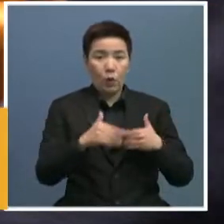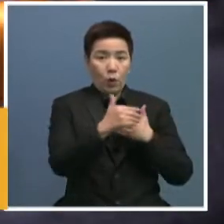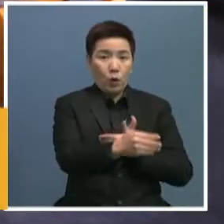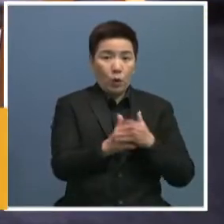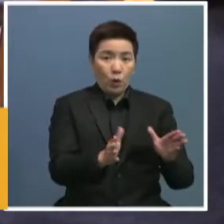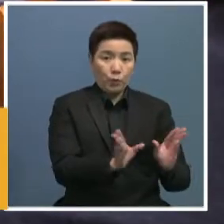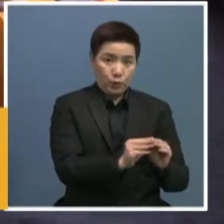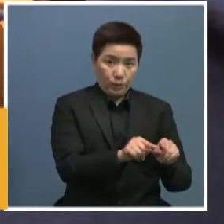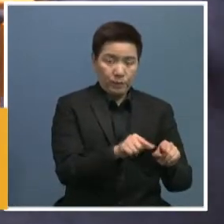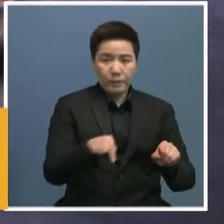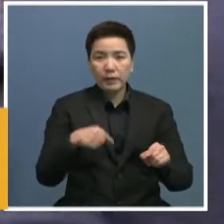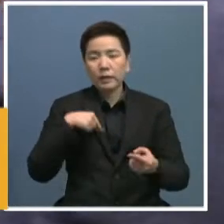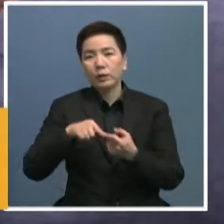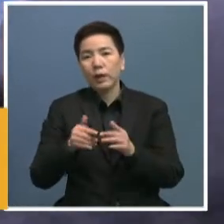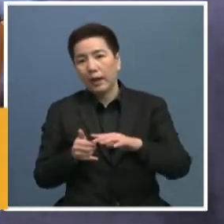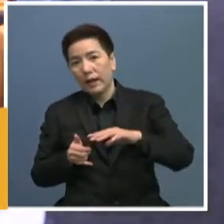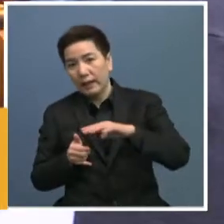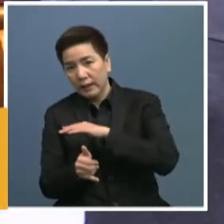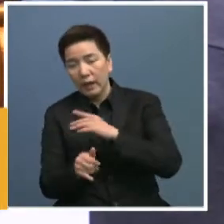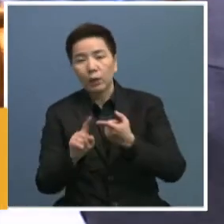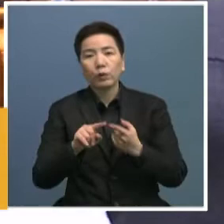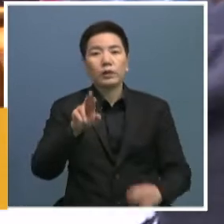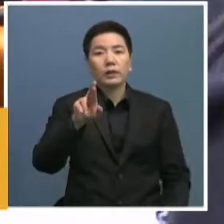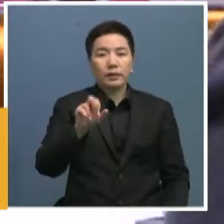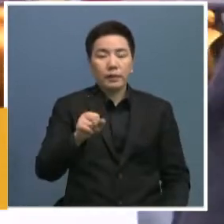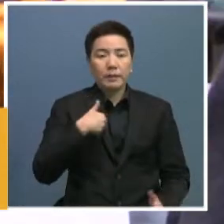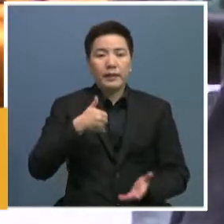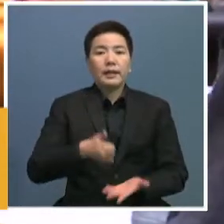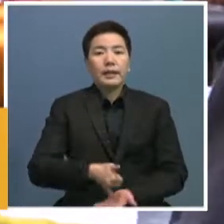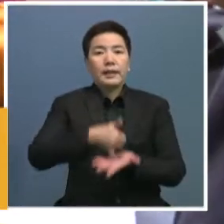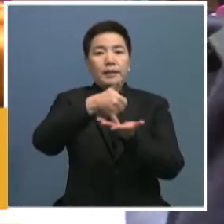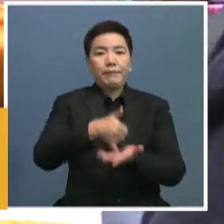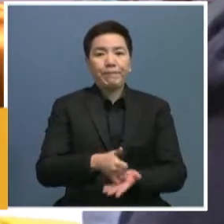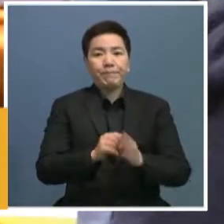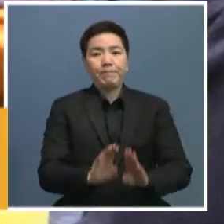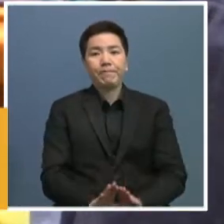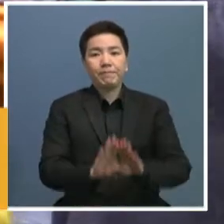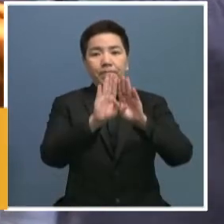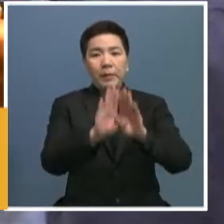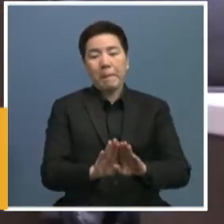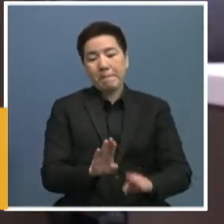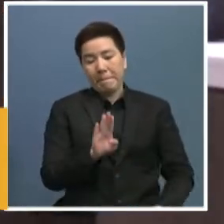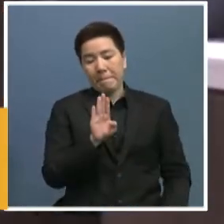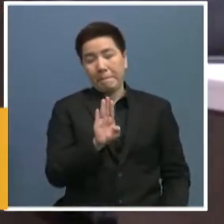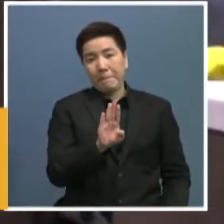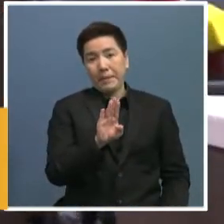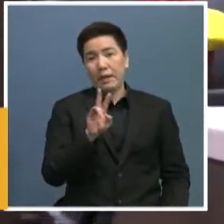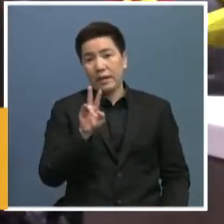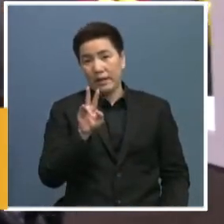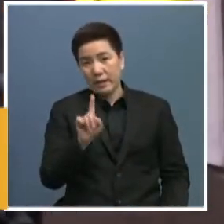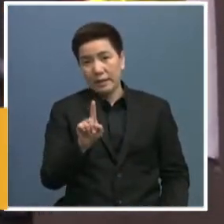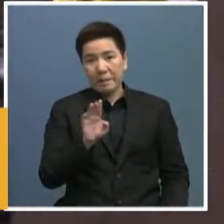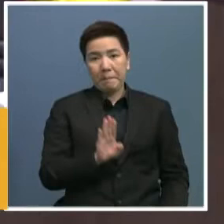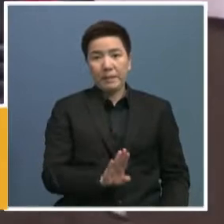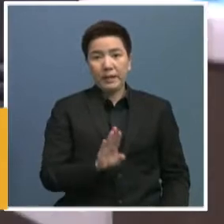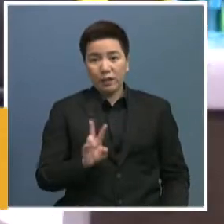ห้องประชุมแล้วเนี่ยก็มีบริเวณอาคารทางเข้ารัฐสภาคาริบโดยสารจุดพัฒน์รองชั้น B1 B2ค่ะอย่างที่เราได้บอกไปว่า